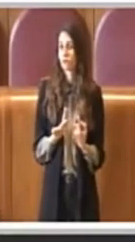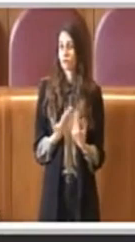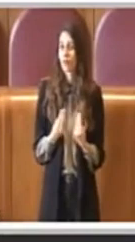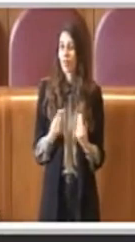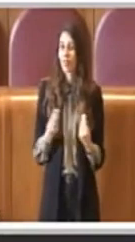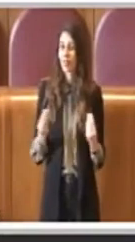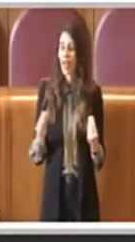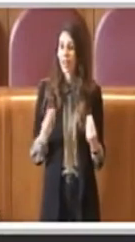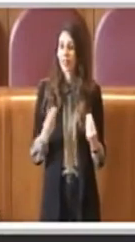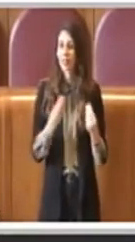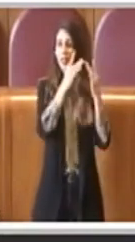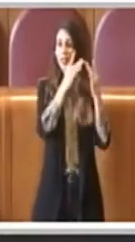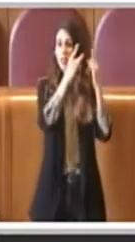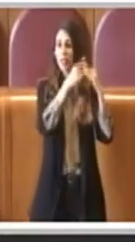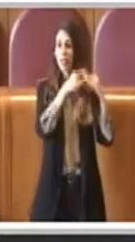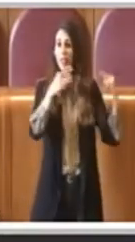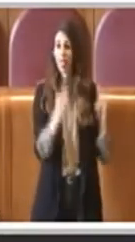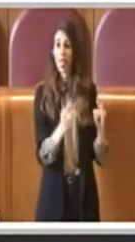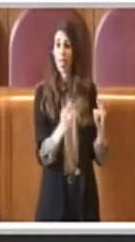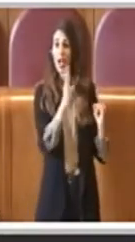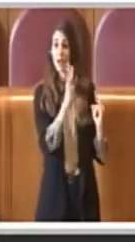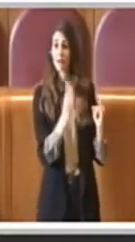questi proprio a causa della pandemia hanno